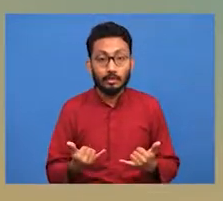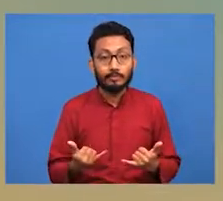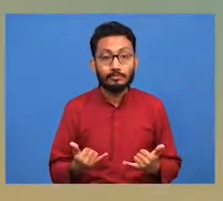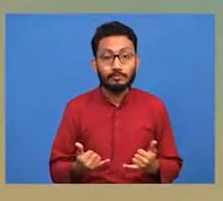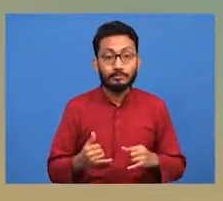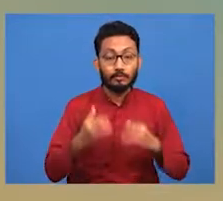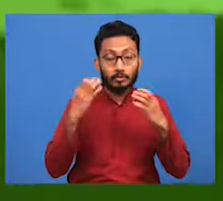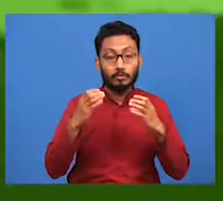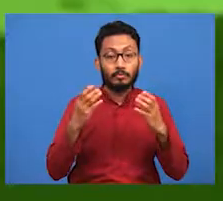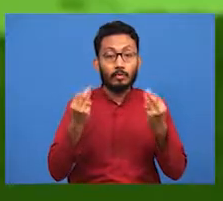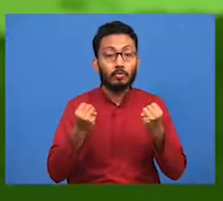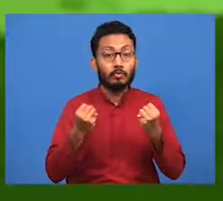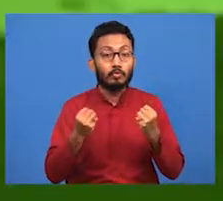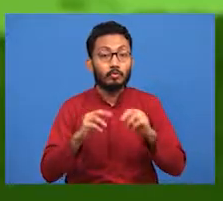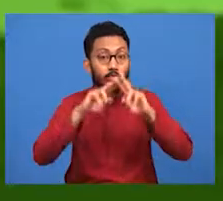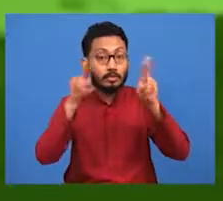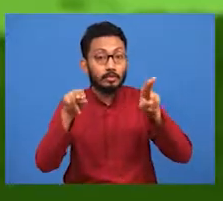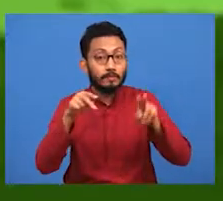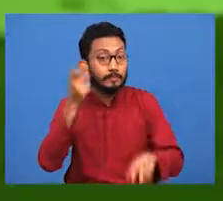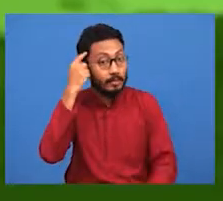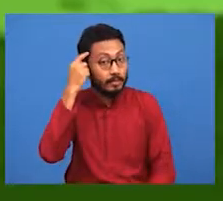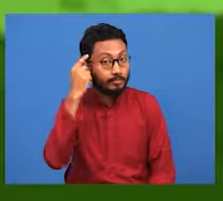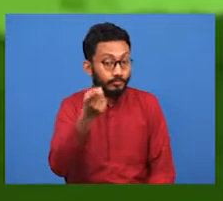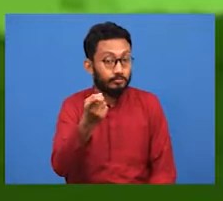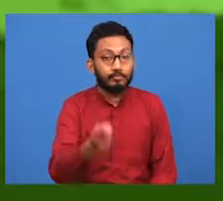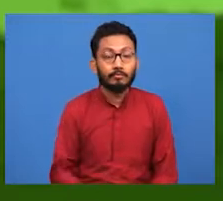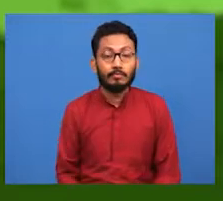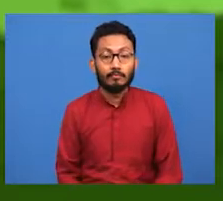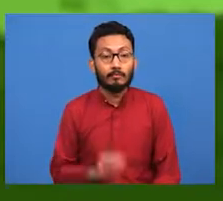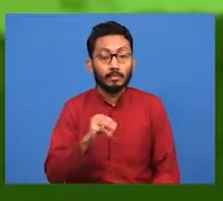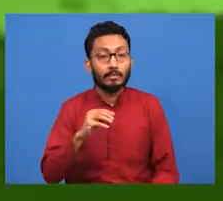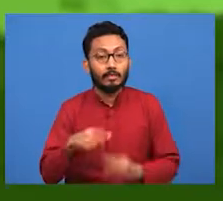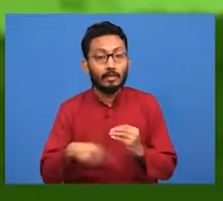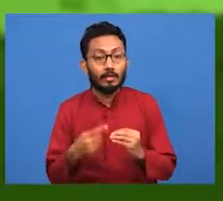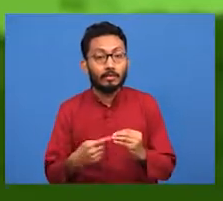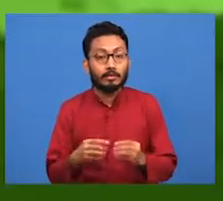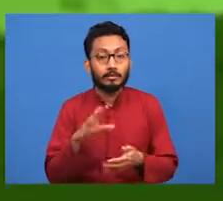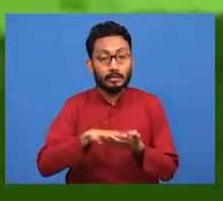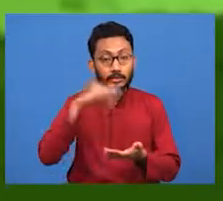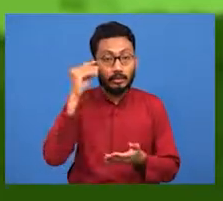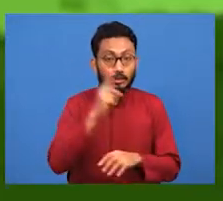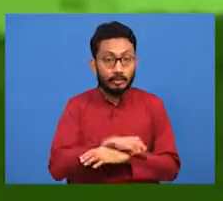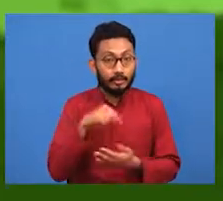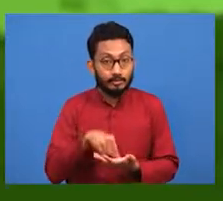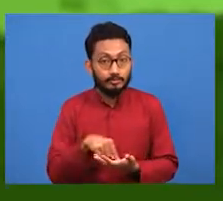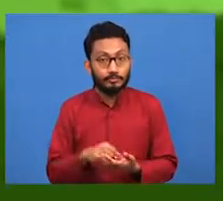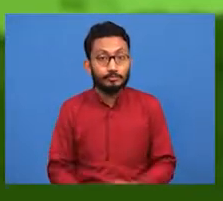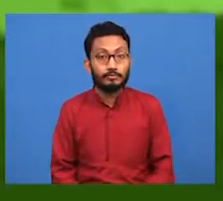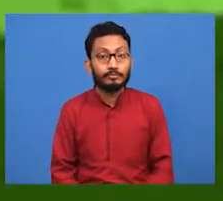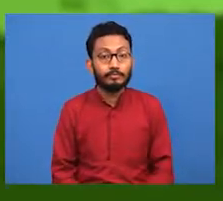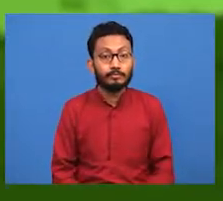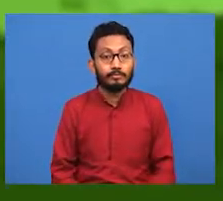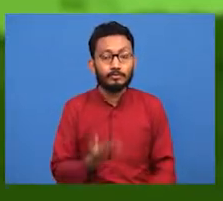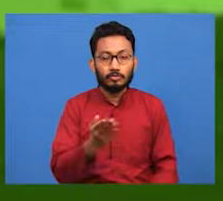hari ini. Kamu semua akan membanding beza kata kerja aktif